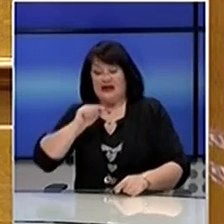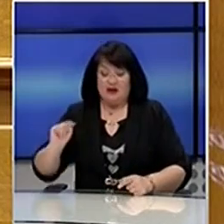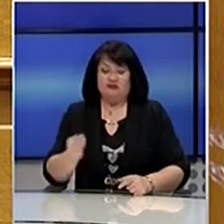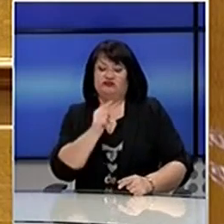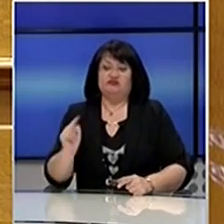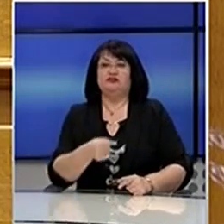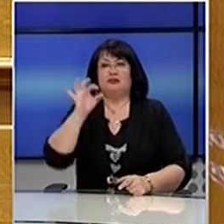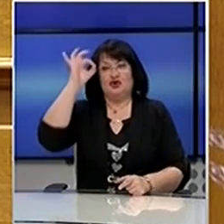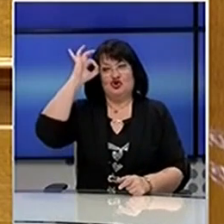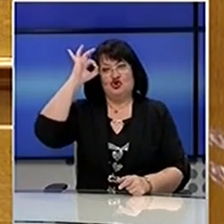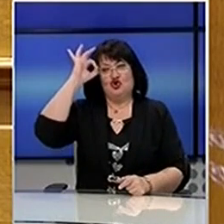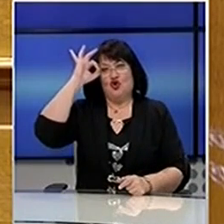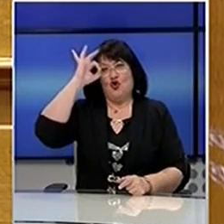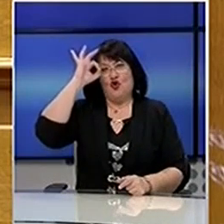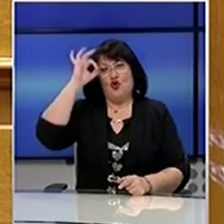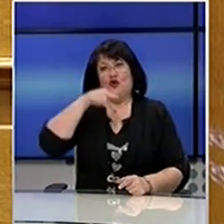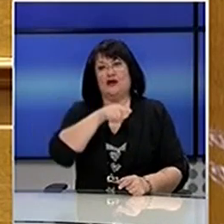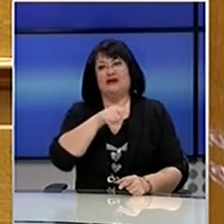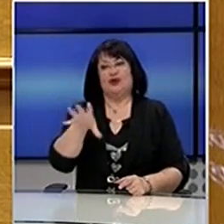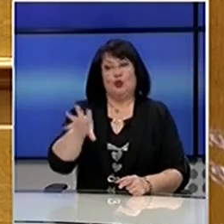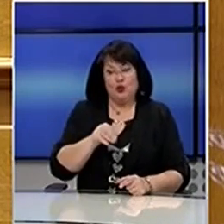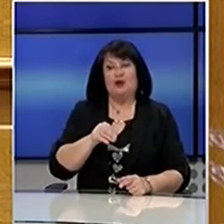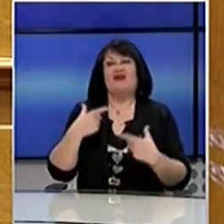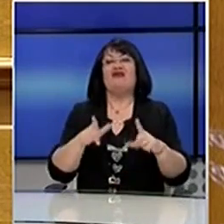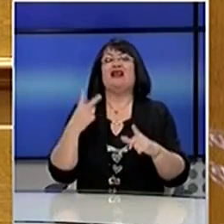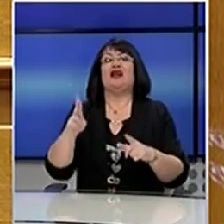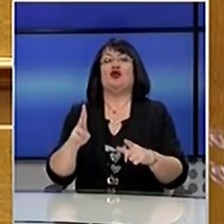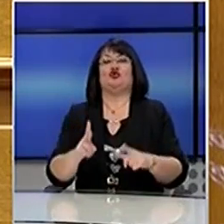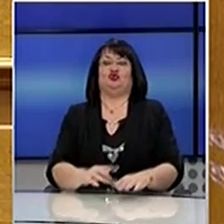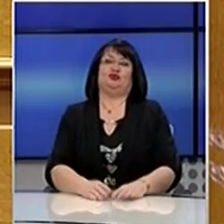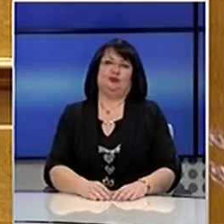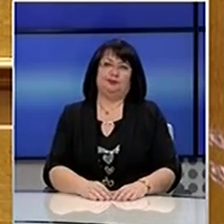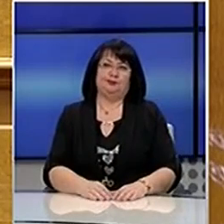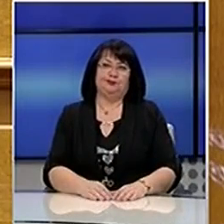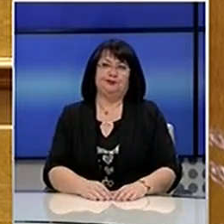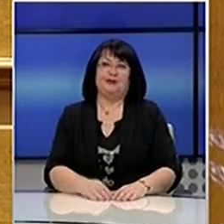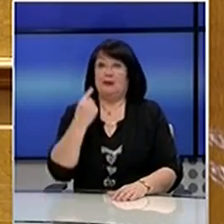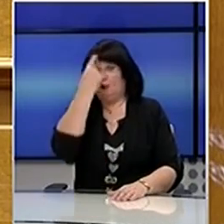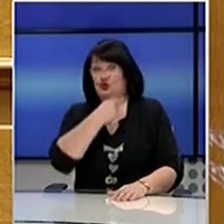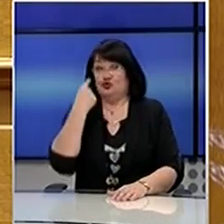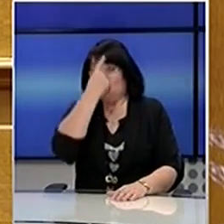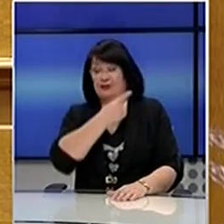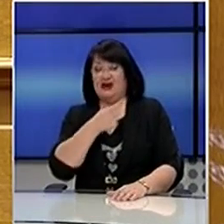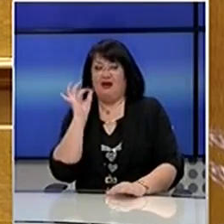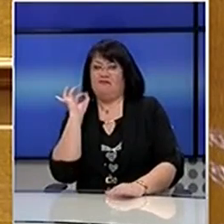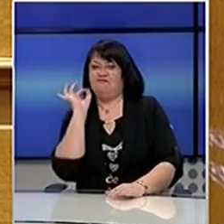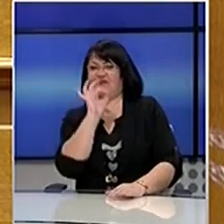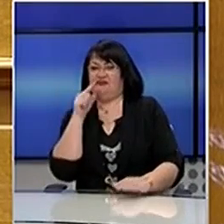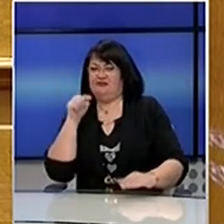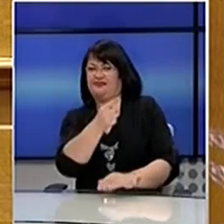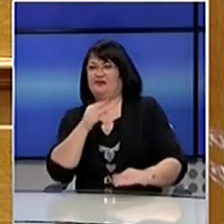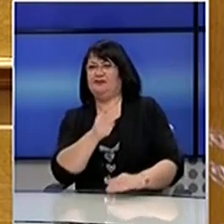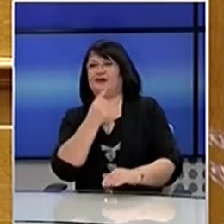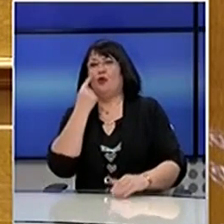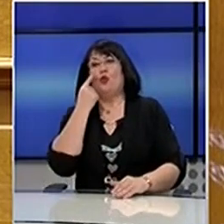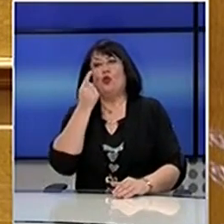Τσιόδρα. Αυτό είναι screenshot από το βίντεο. Τον στοχοποιήσατε προσωπικά. Τον βάλατε σε ένα βίντεο,